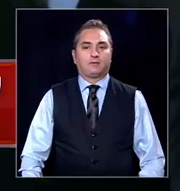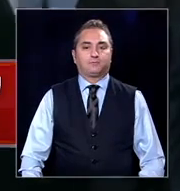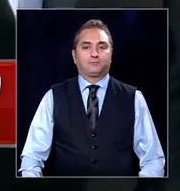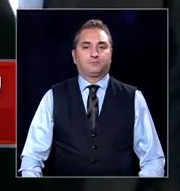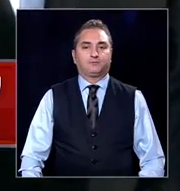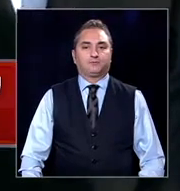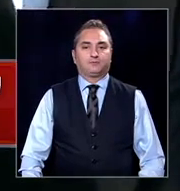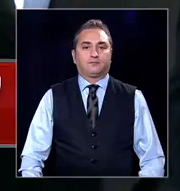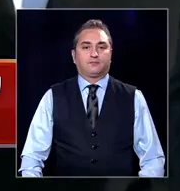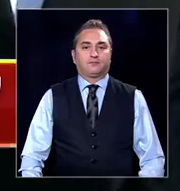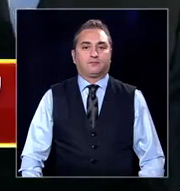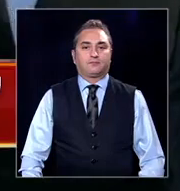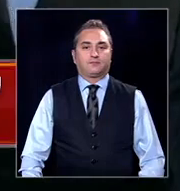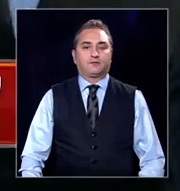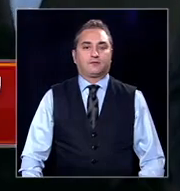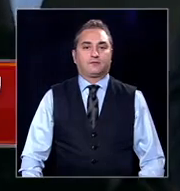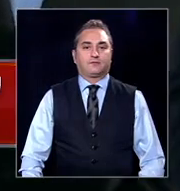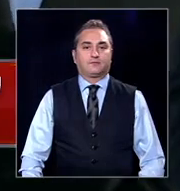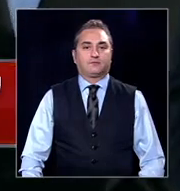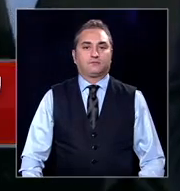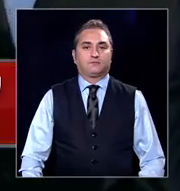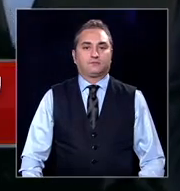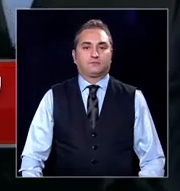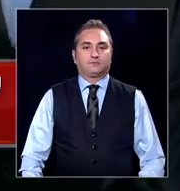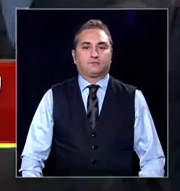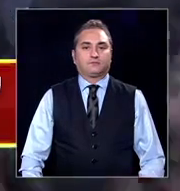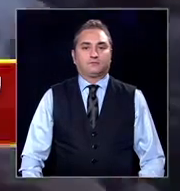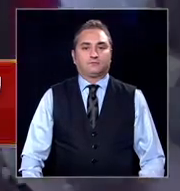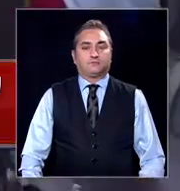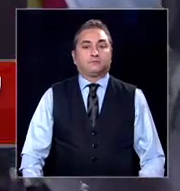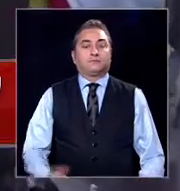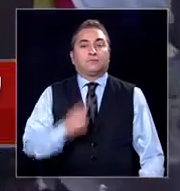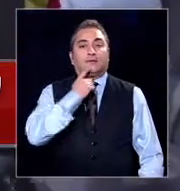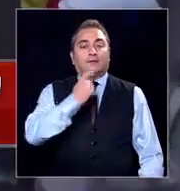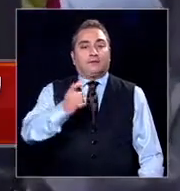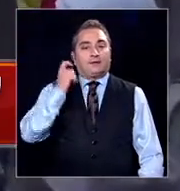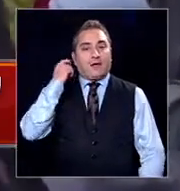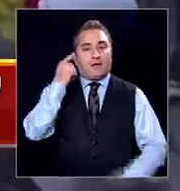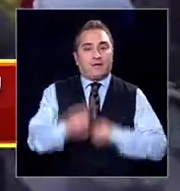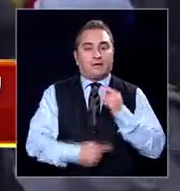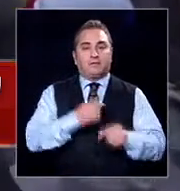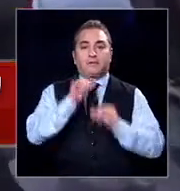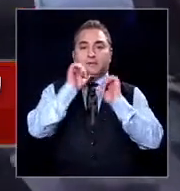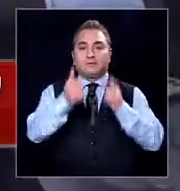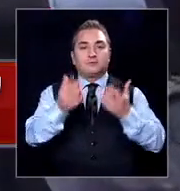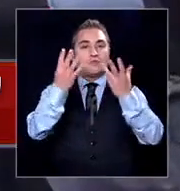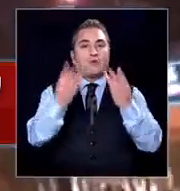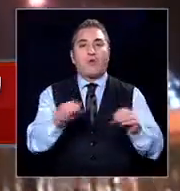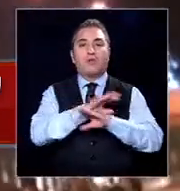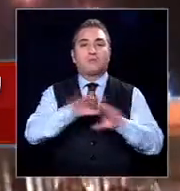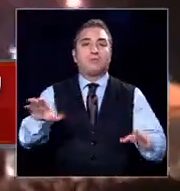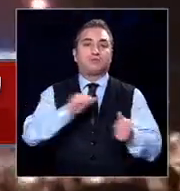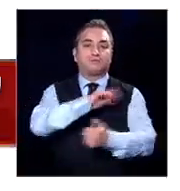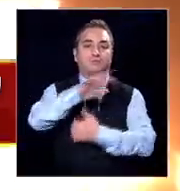etmiştir. Bizleri de aynı şekilde şaşırtmıştır. Tarihlerinde hiç olmamış vakayı yaşadılar dedi.